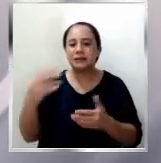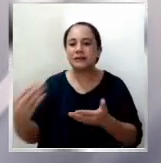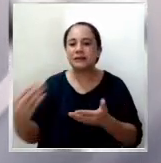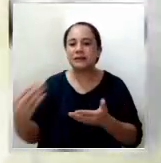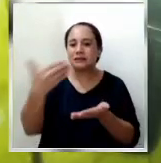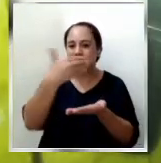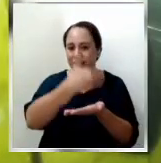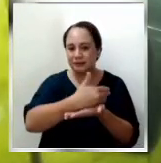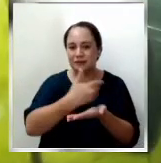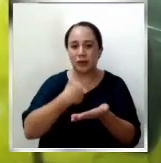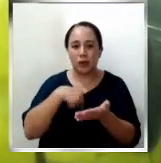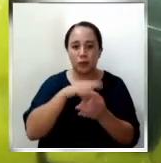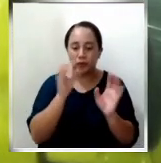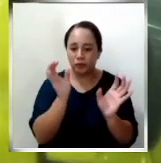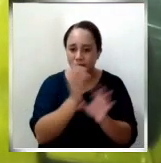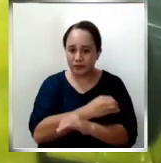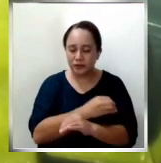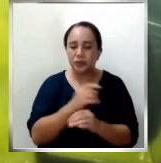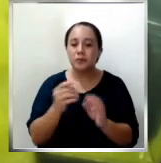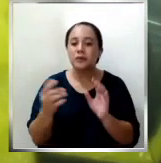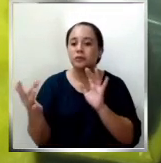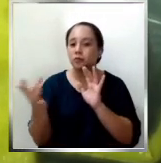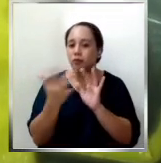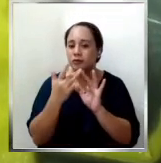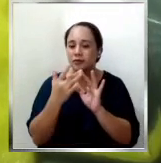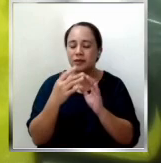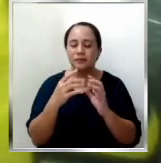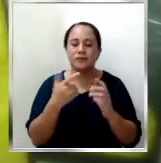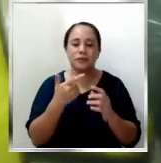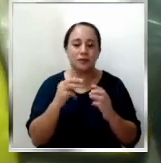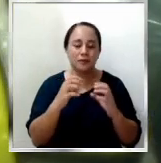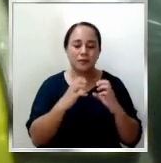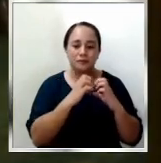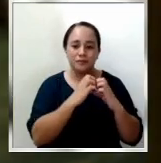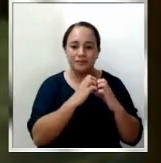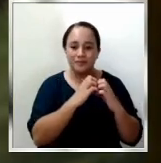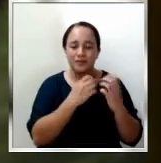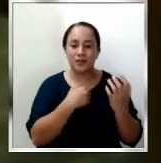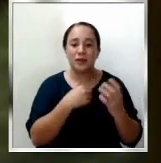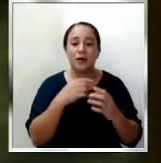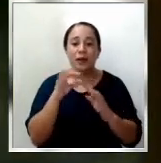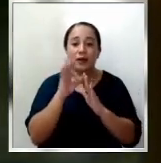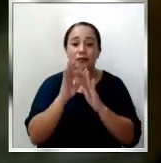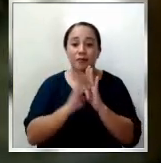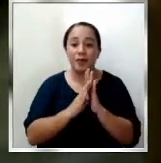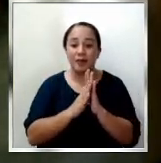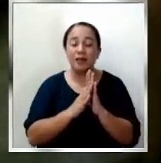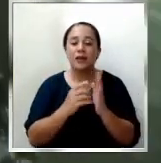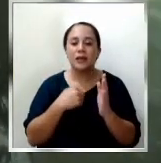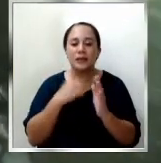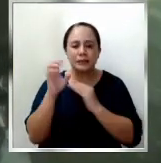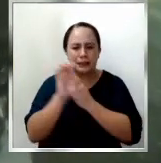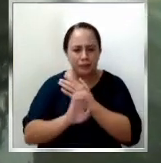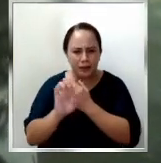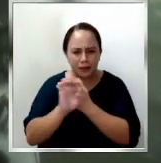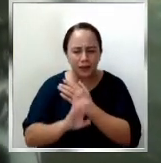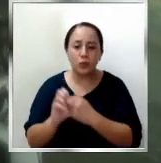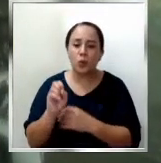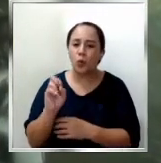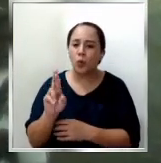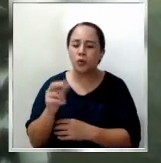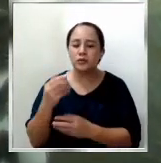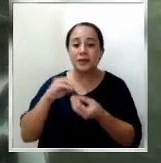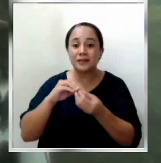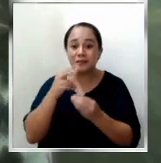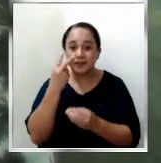tanggapan. Makipag-ugnayan lamang sa GMA Kapuso Foundation, official Facebook page, email, o sa mga numerong